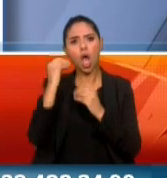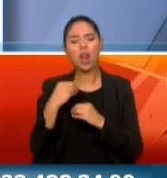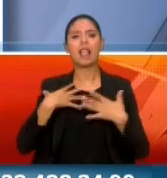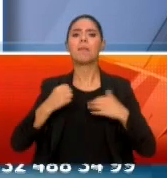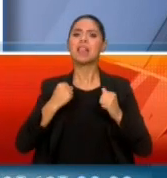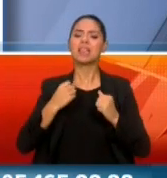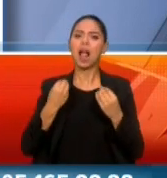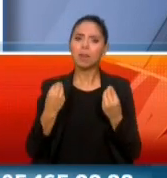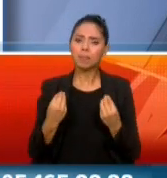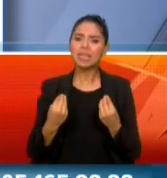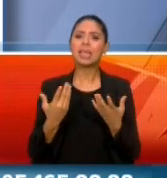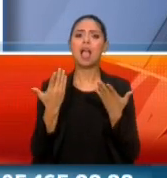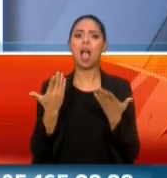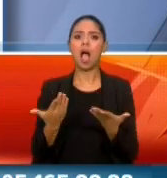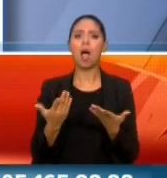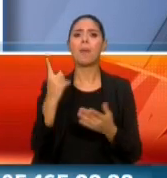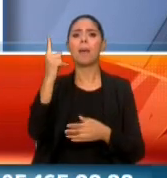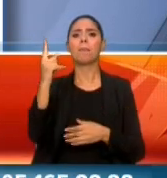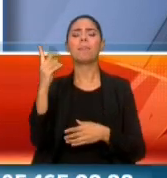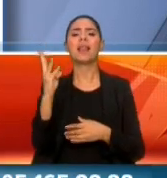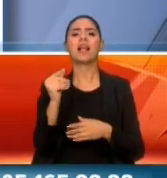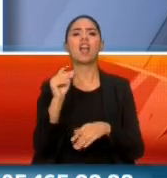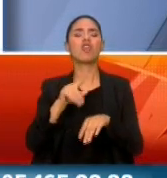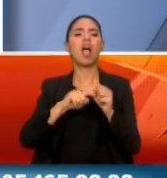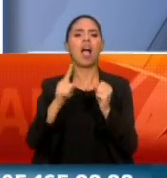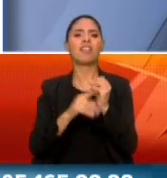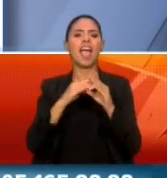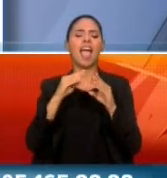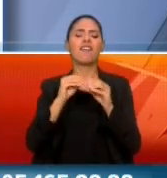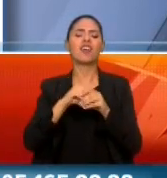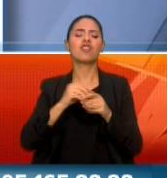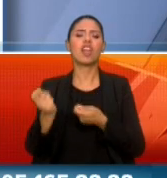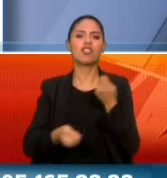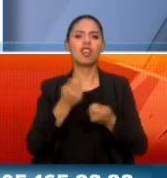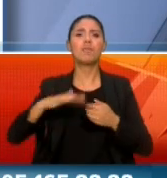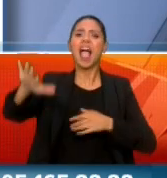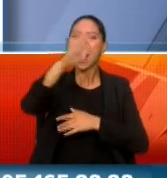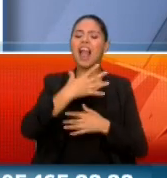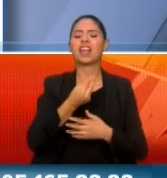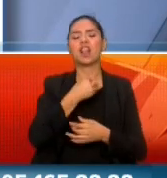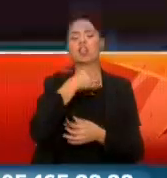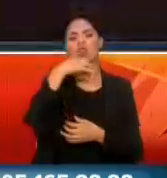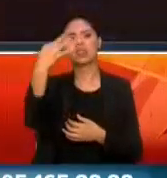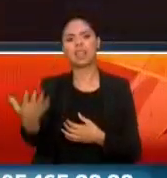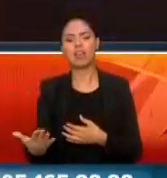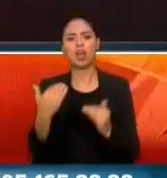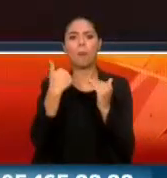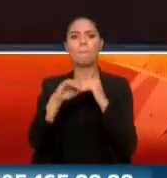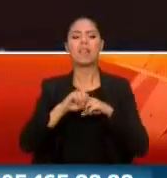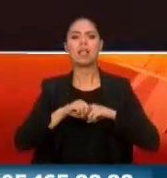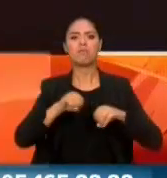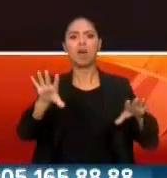Sağlık durumum Şu an gayet iyi fakat birkaç hafta evden çalışacağım arayıp soran herkese çok teşekkür ederim